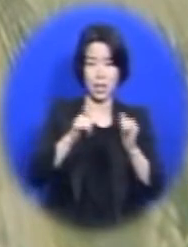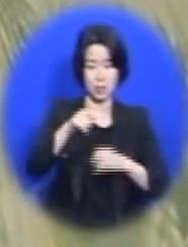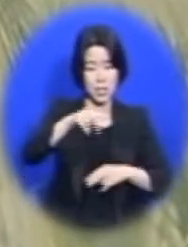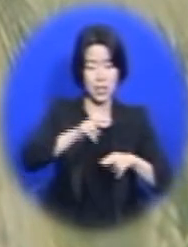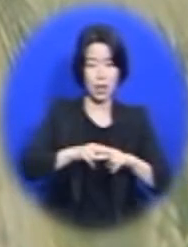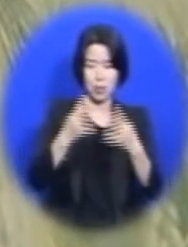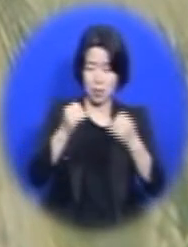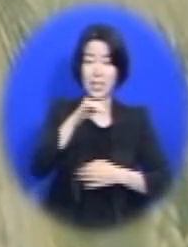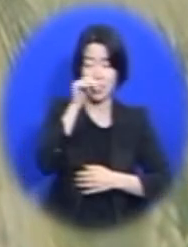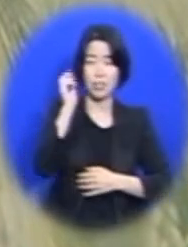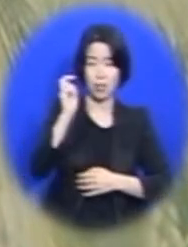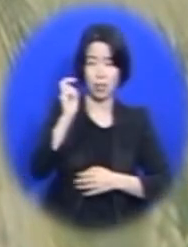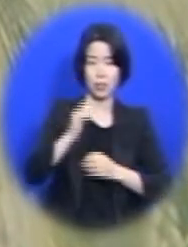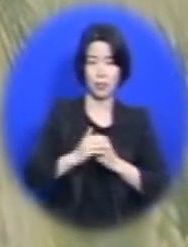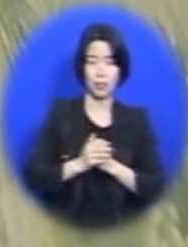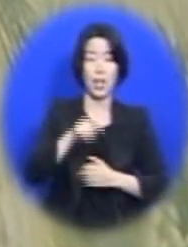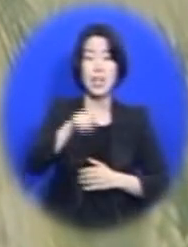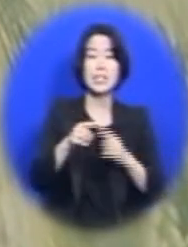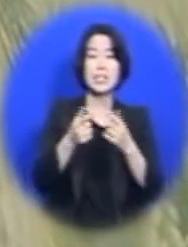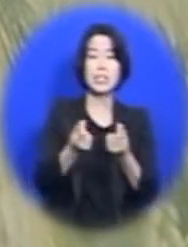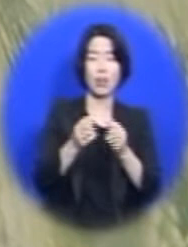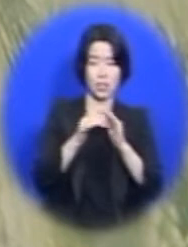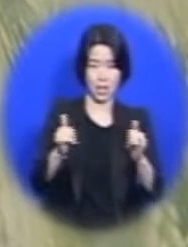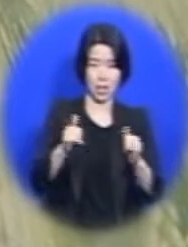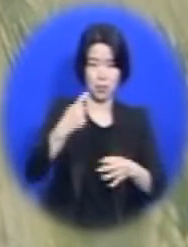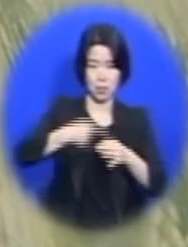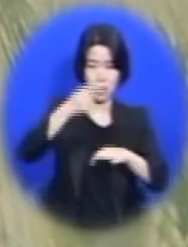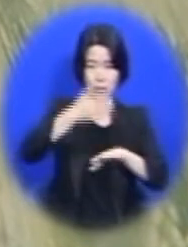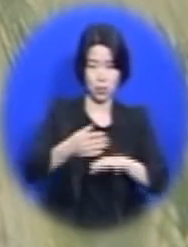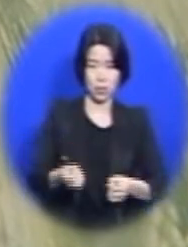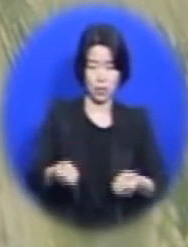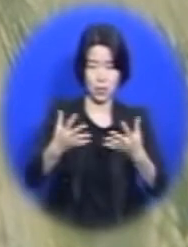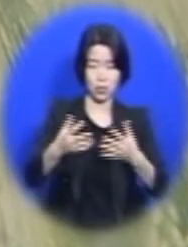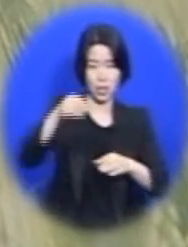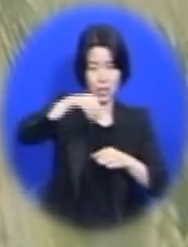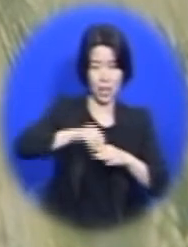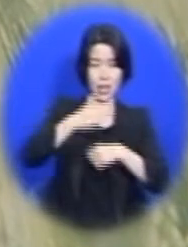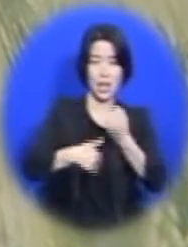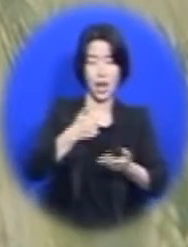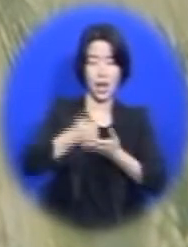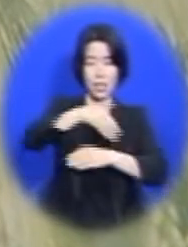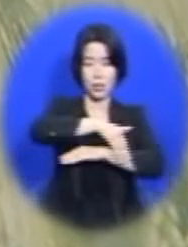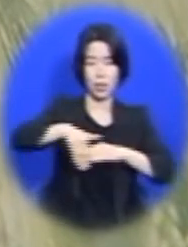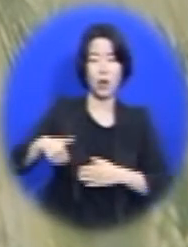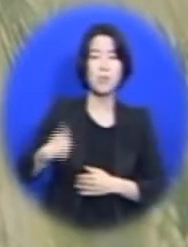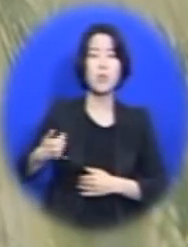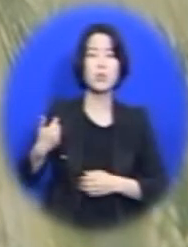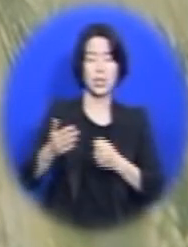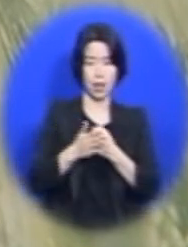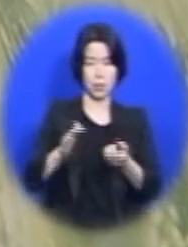있으실 거예요. 그런 분들은 맥주 감사 주일에 담긴 하나님의 계획을 모르셔서